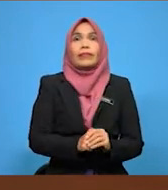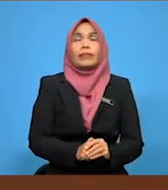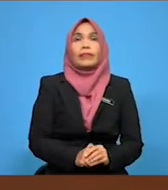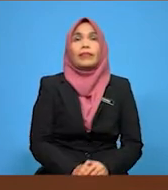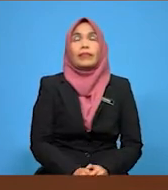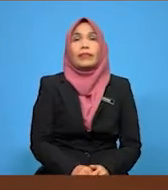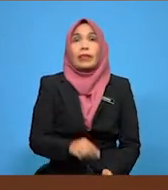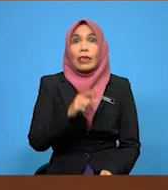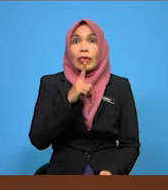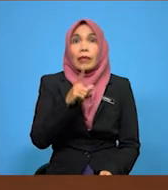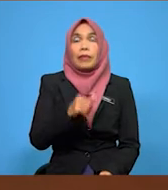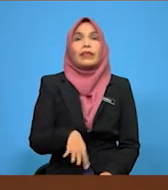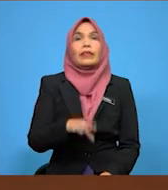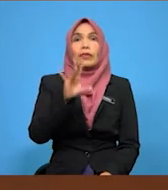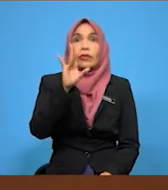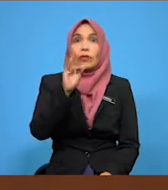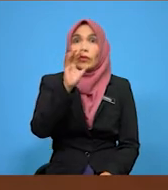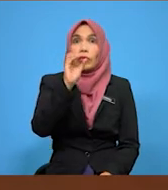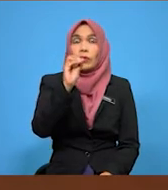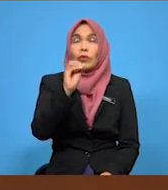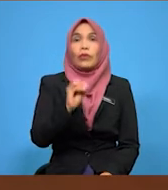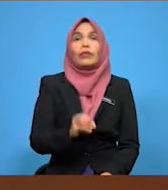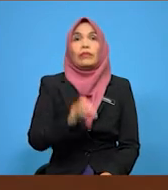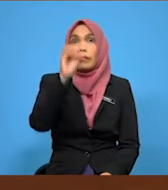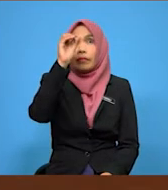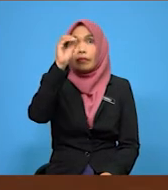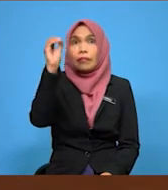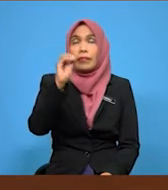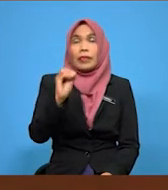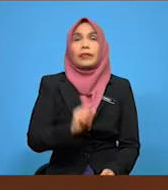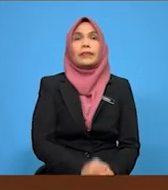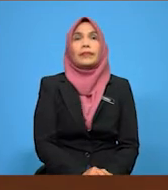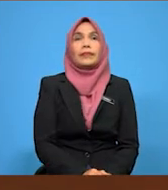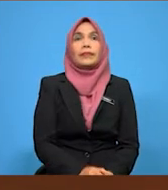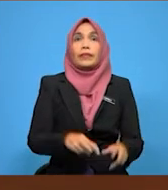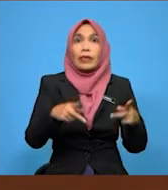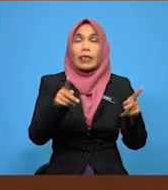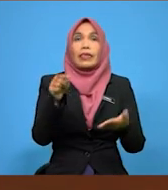dengan kelembapan 70 sehingga 80%. Kaedah ini